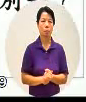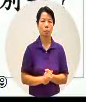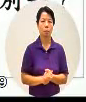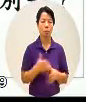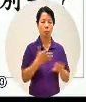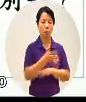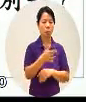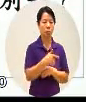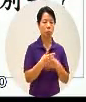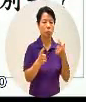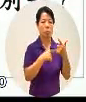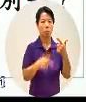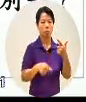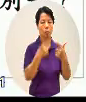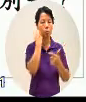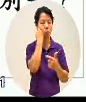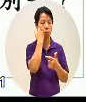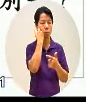回答？秘书室吗？